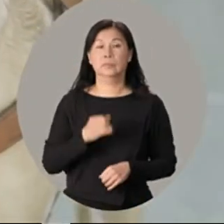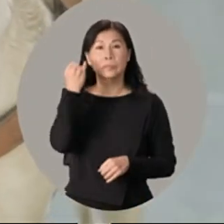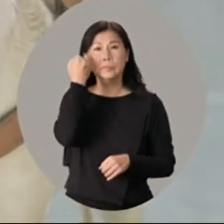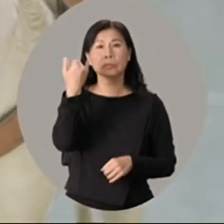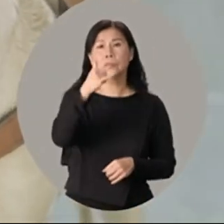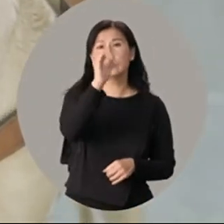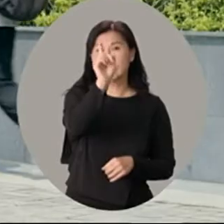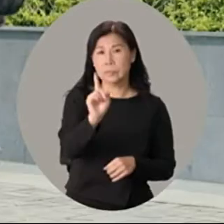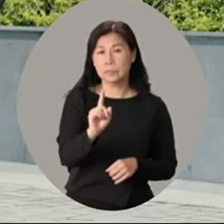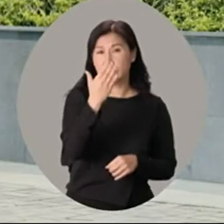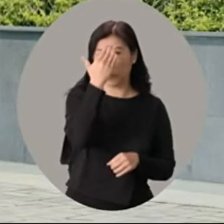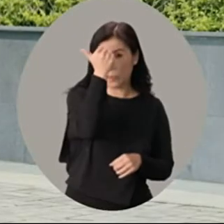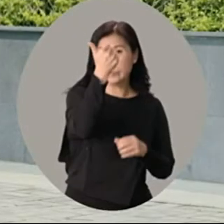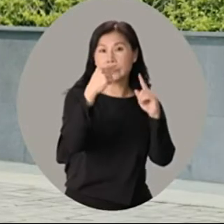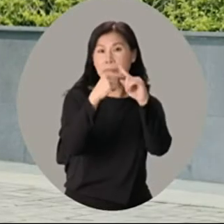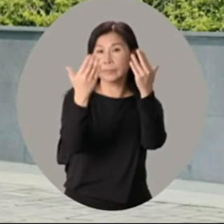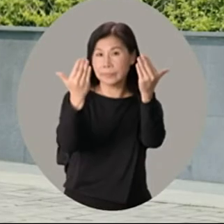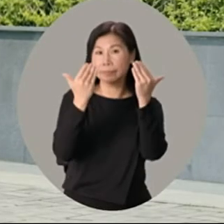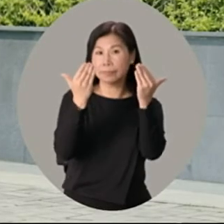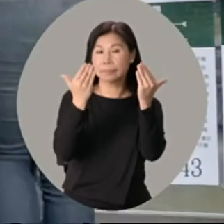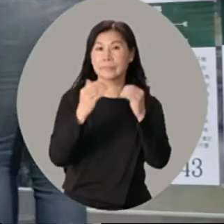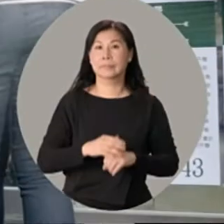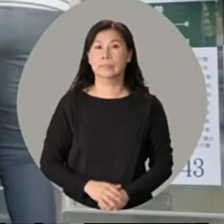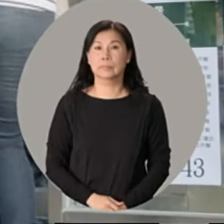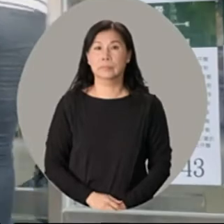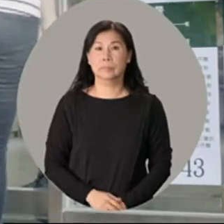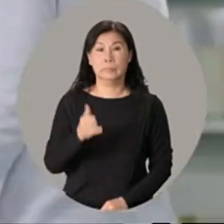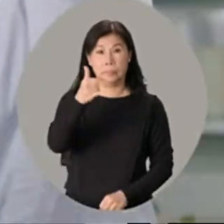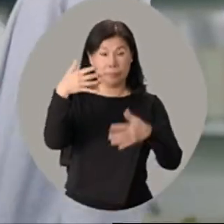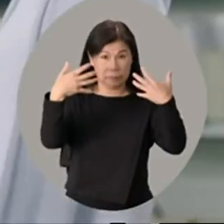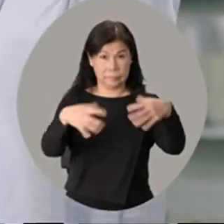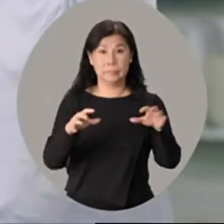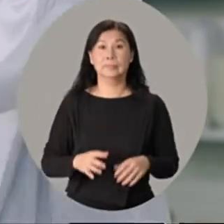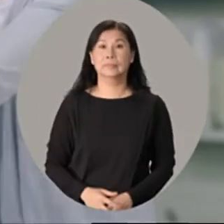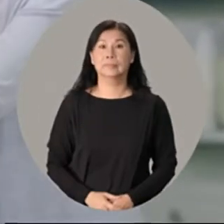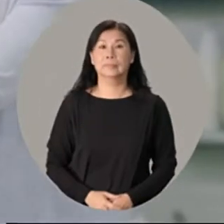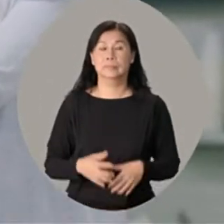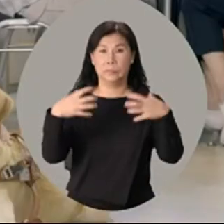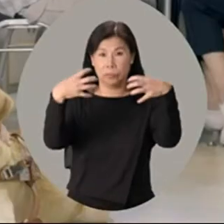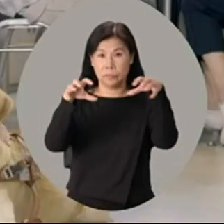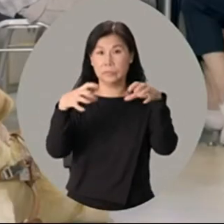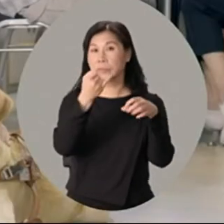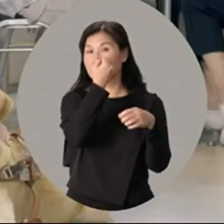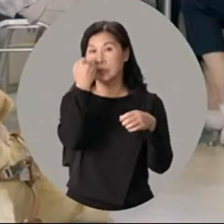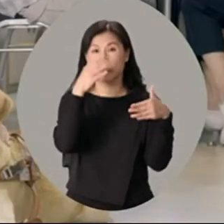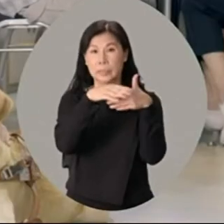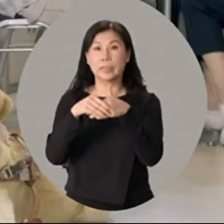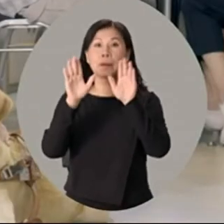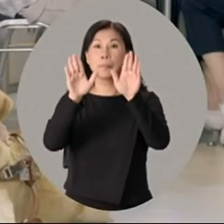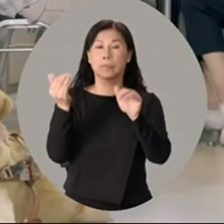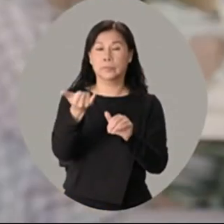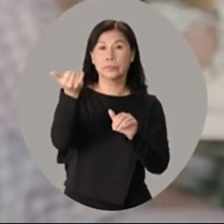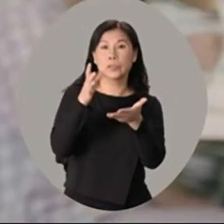哦，唔识路添，好在有人走埋嚟帮手。到啦。 Hello。导盲犬是视障